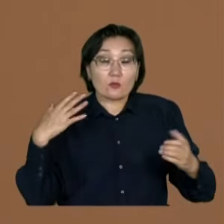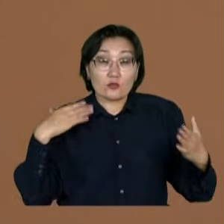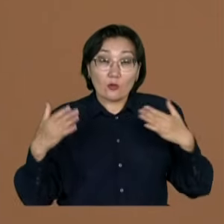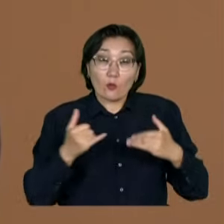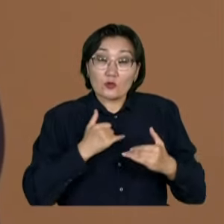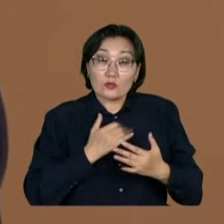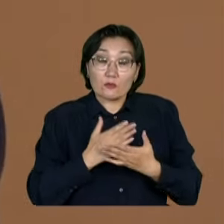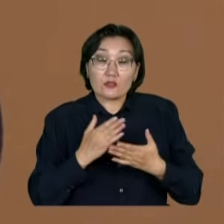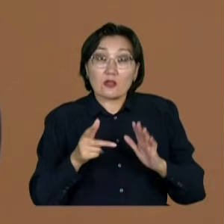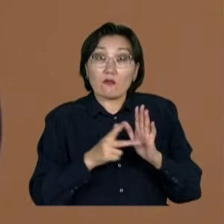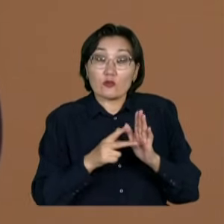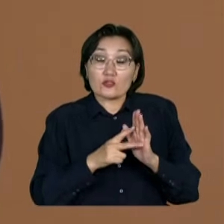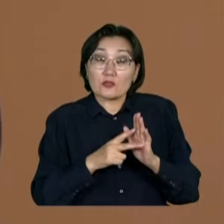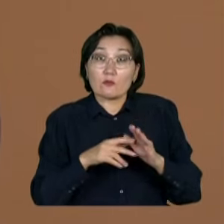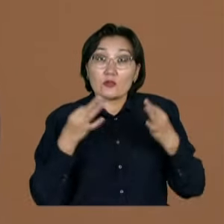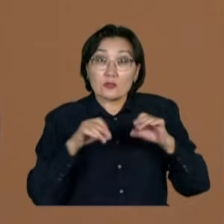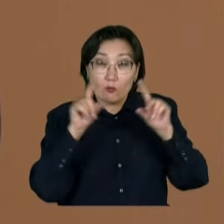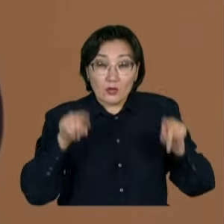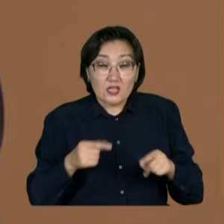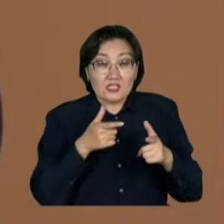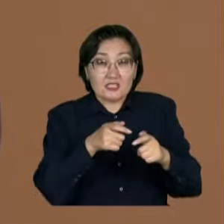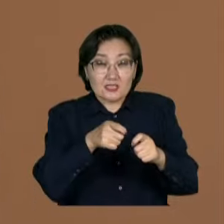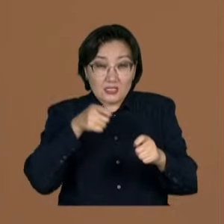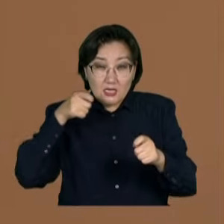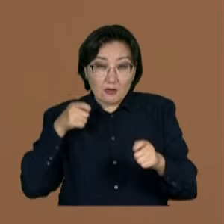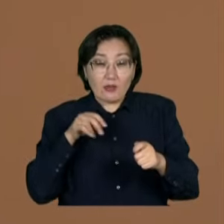нас 8 лицензий, стрельба из лука,